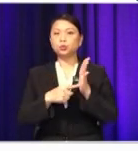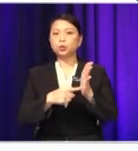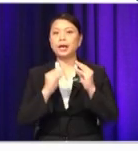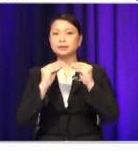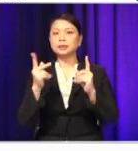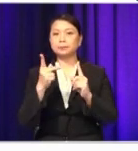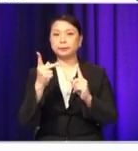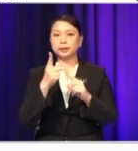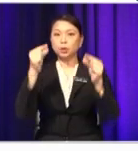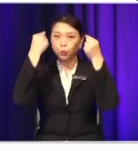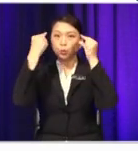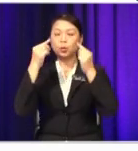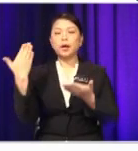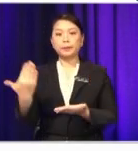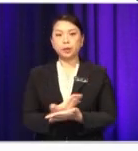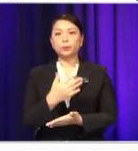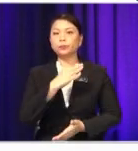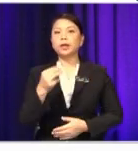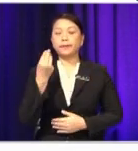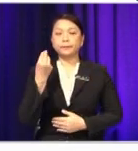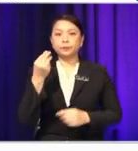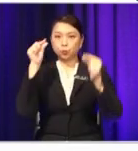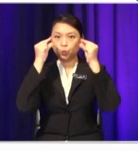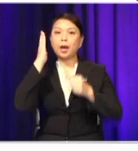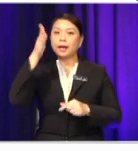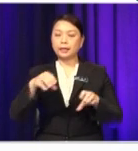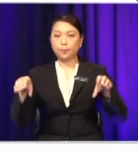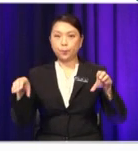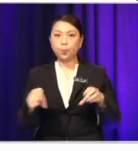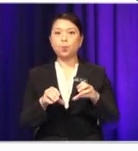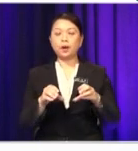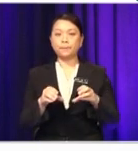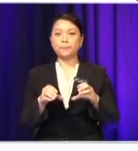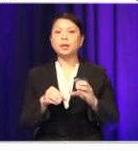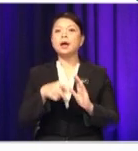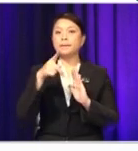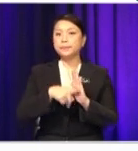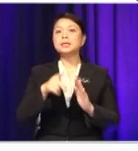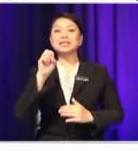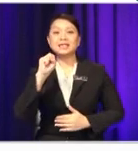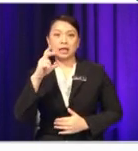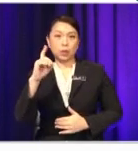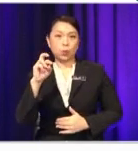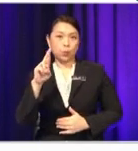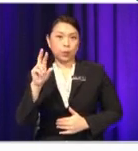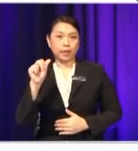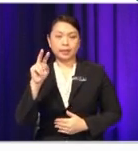kesebelasnya ialah mereka akan membuat penskoran. Lepas mereka diajar, mereka berbincang dari segi skema jawapan tadi, mereka akan